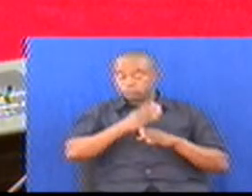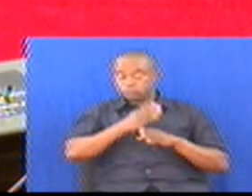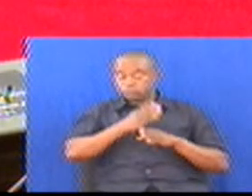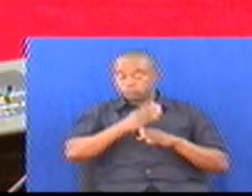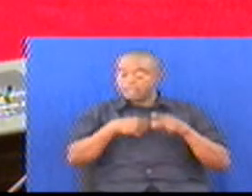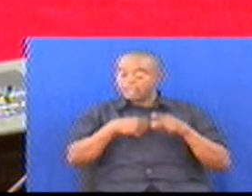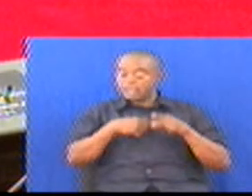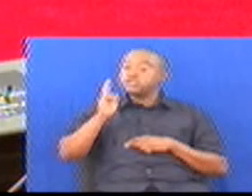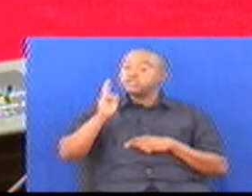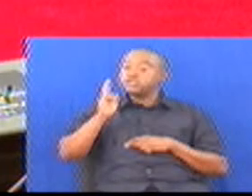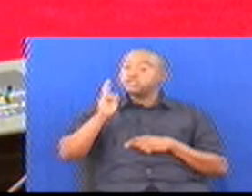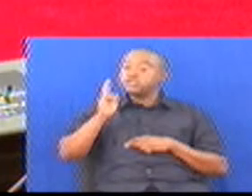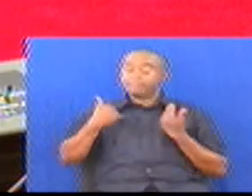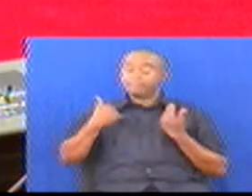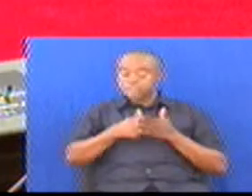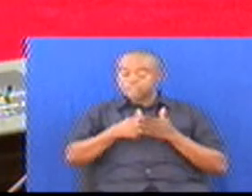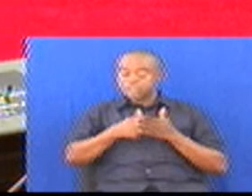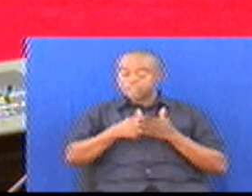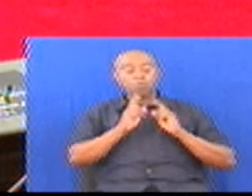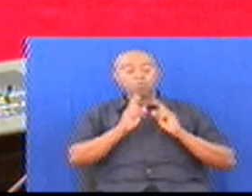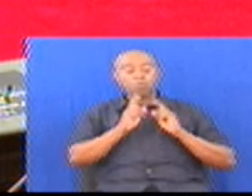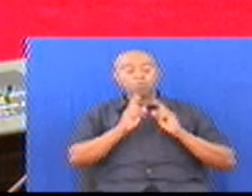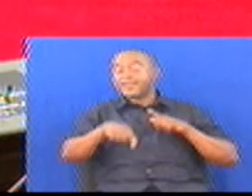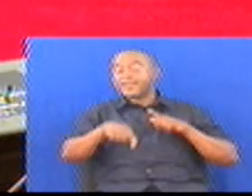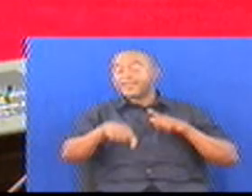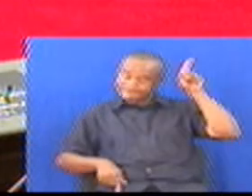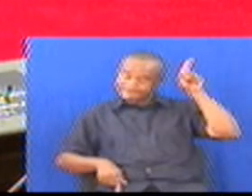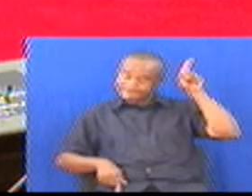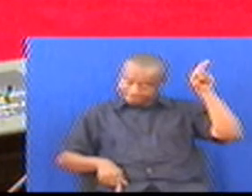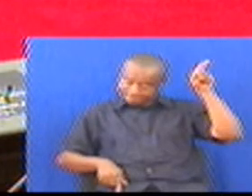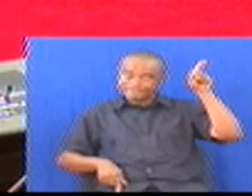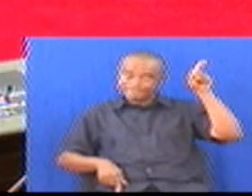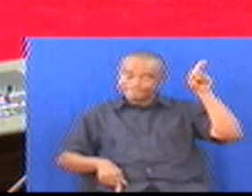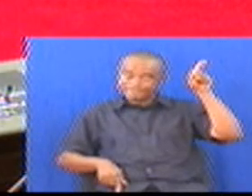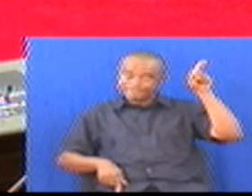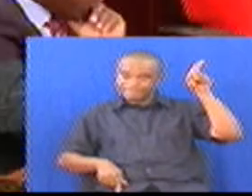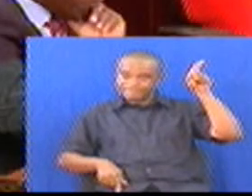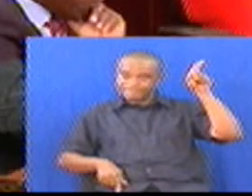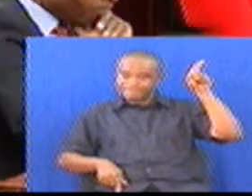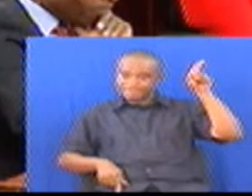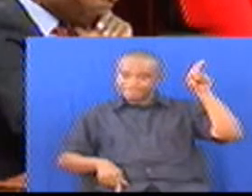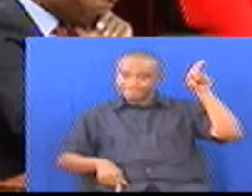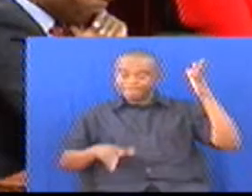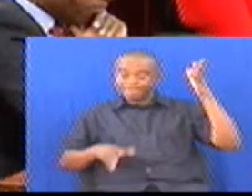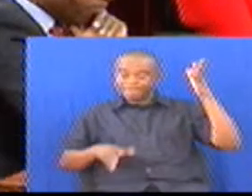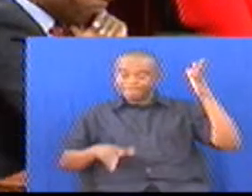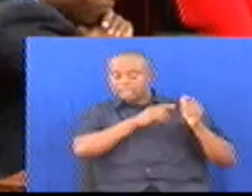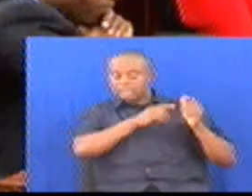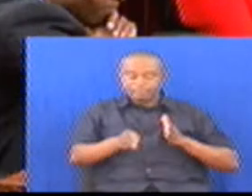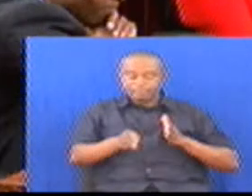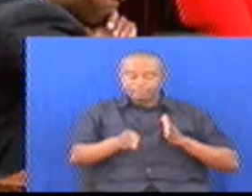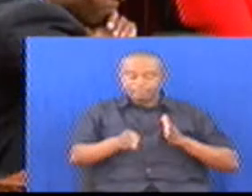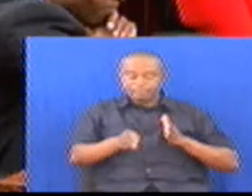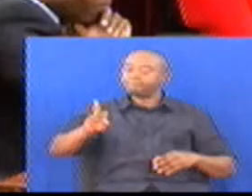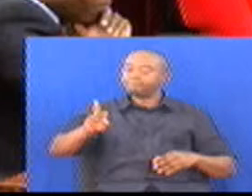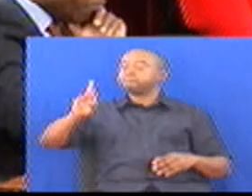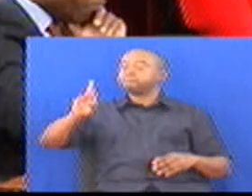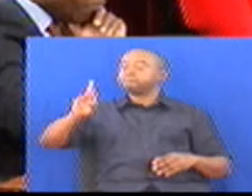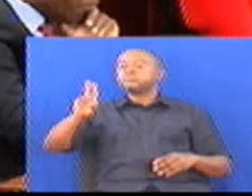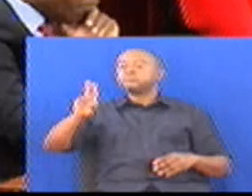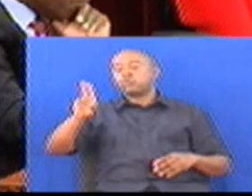kufua umeme wa maji wa Julius Nyerere megawati 2,115 katika mto Rufiji ambao hadi